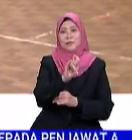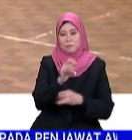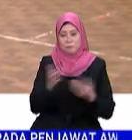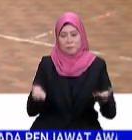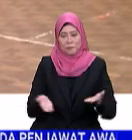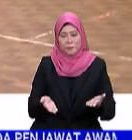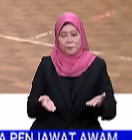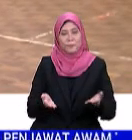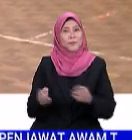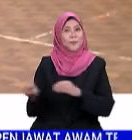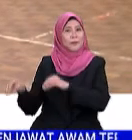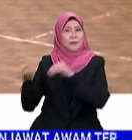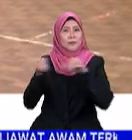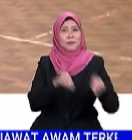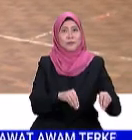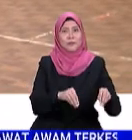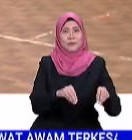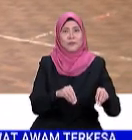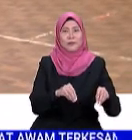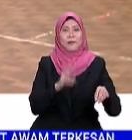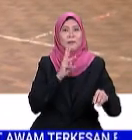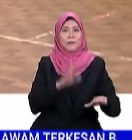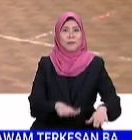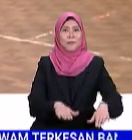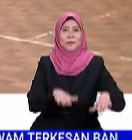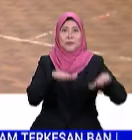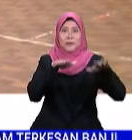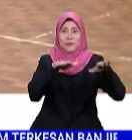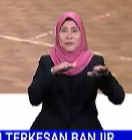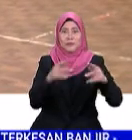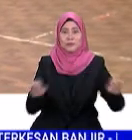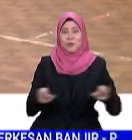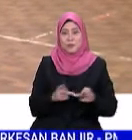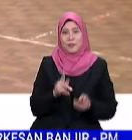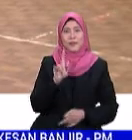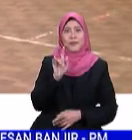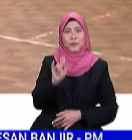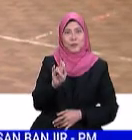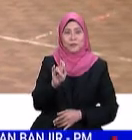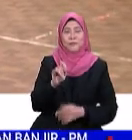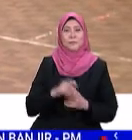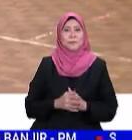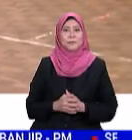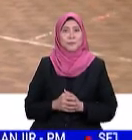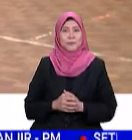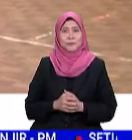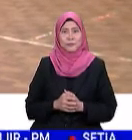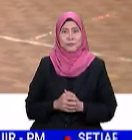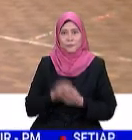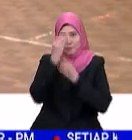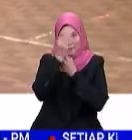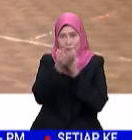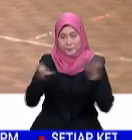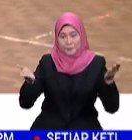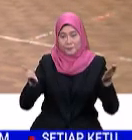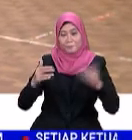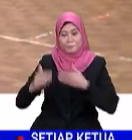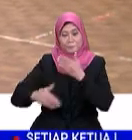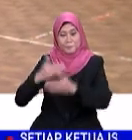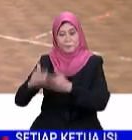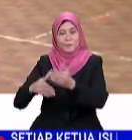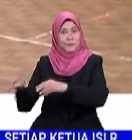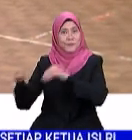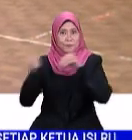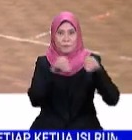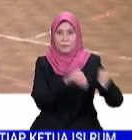menempatkan mangsa pemindahan banjir di sekitar kawasan Teluk Intan ini. Dan untuk makluman juga, proses pemindahan mangsa masih